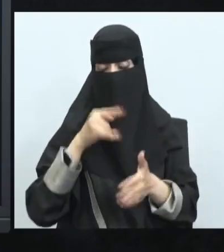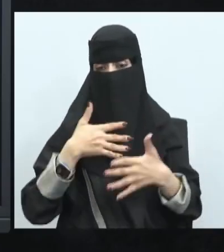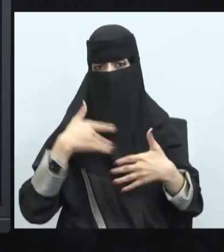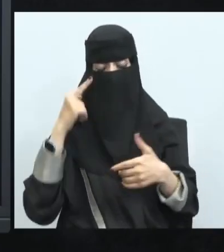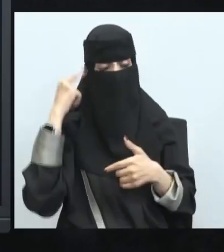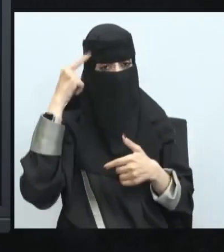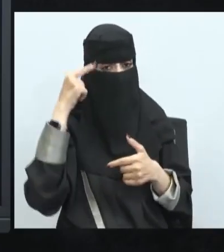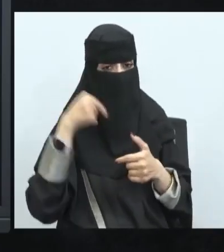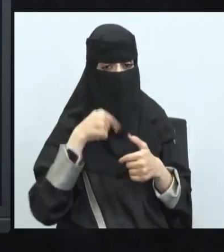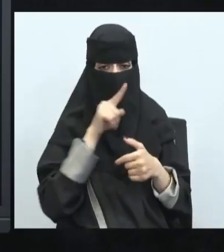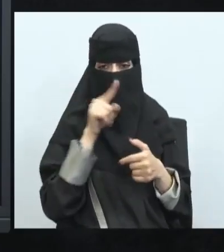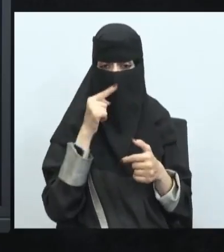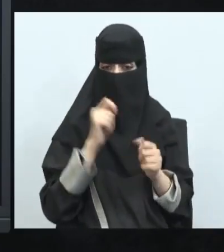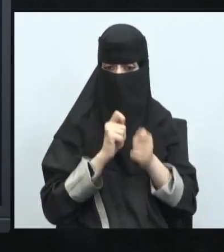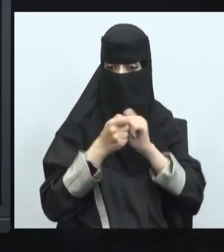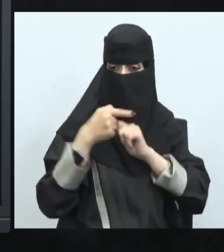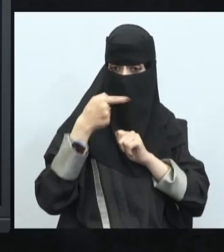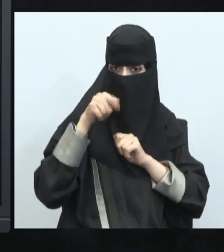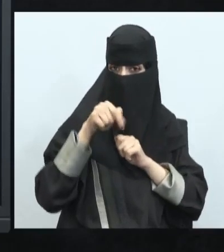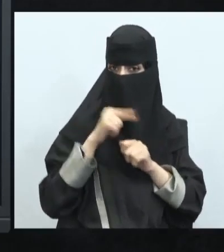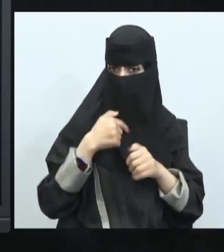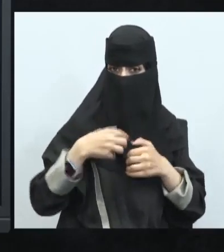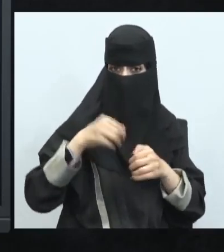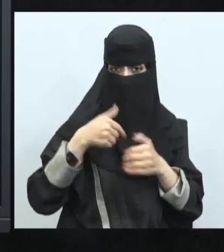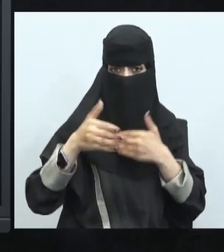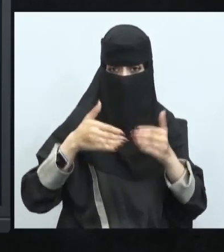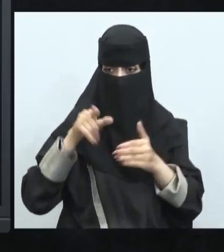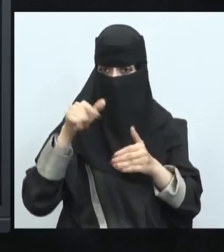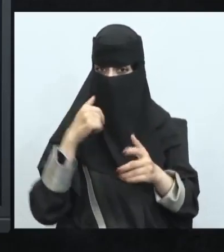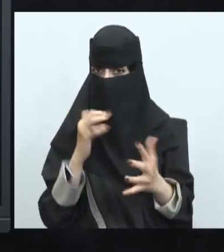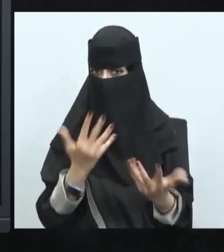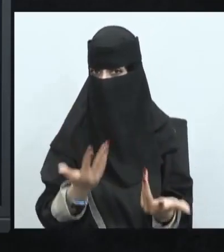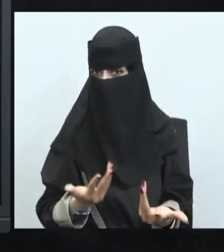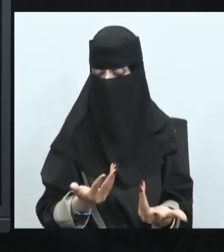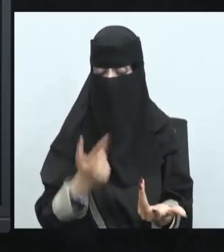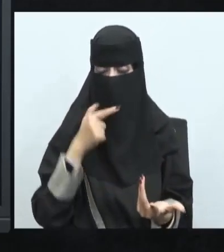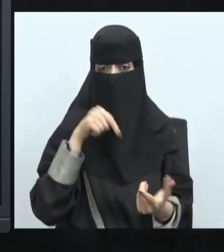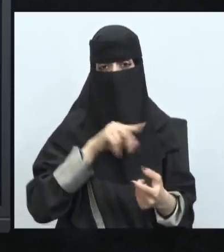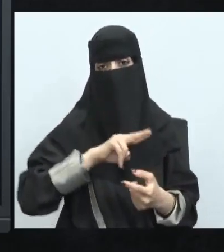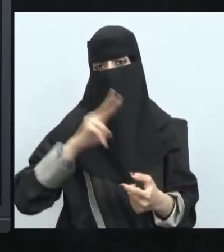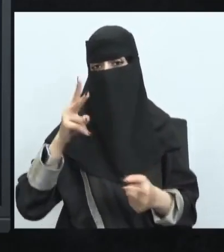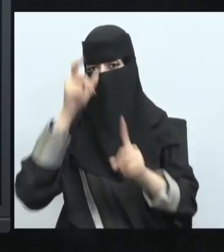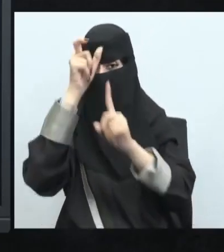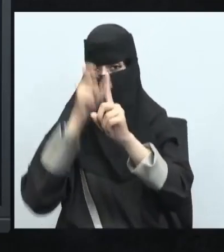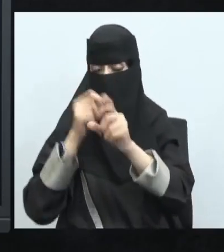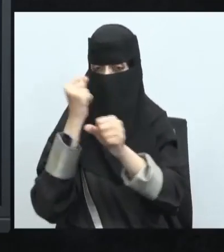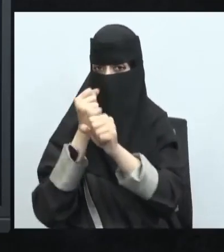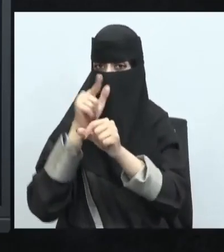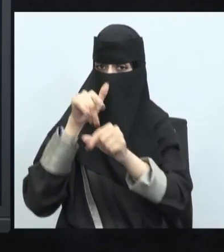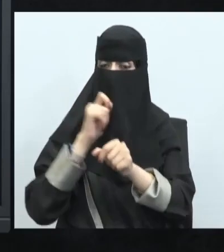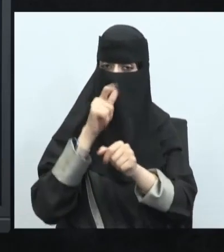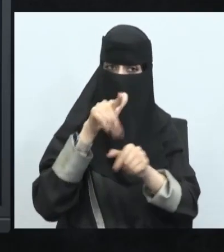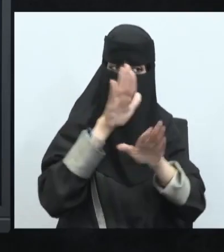به يشعر انه ليس عضو من هذا الفريق من هذه المنظمه مقارنه بالموظف الذي يتم اخباره ان سيتم